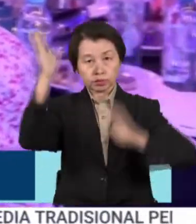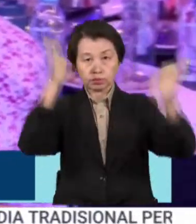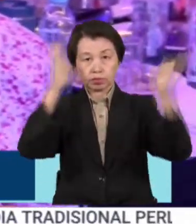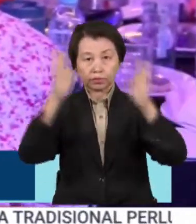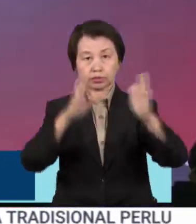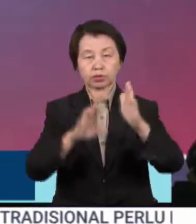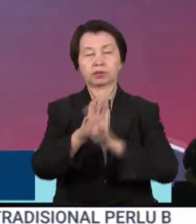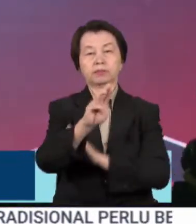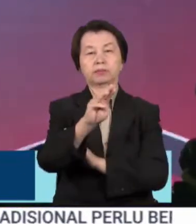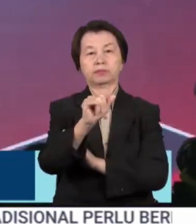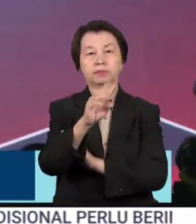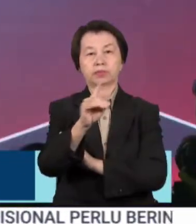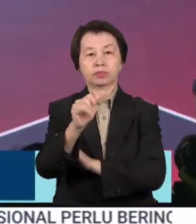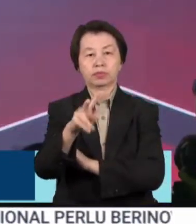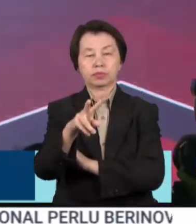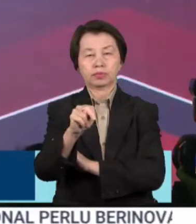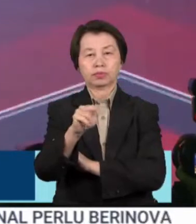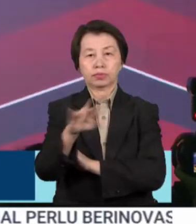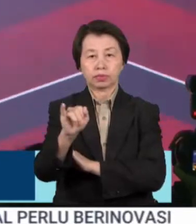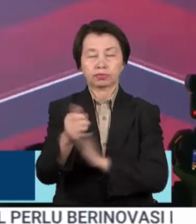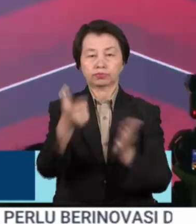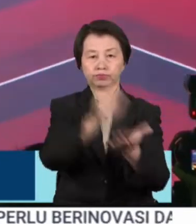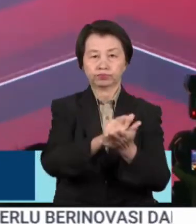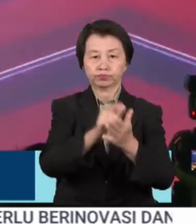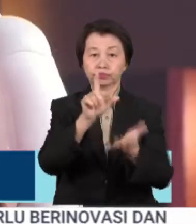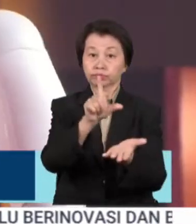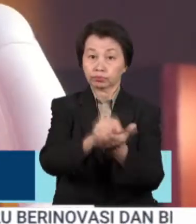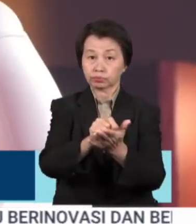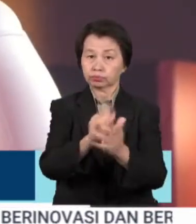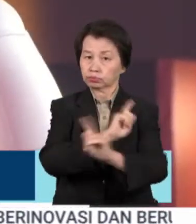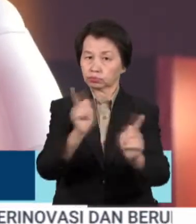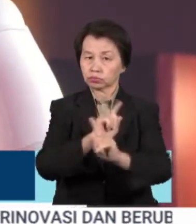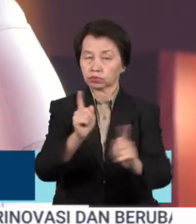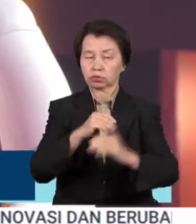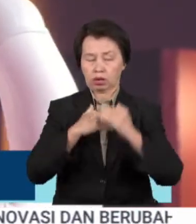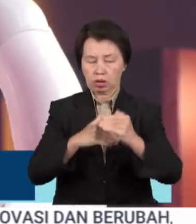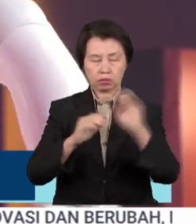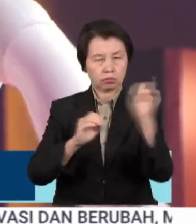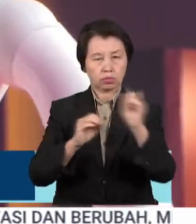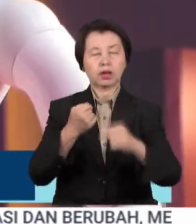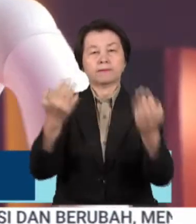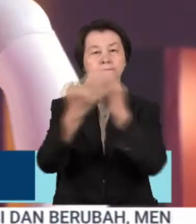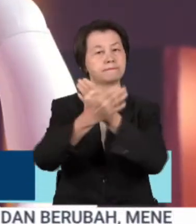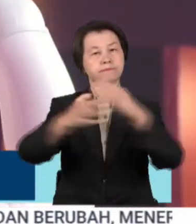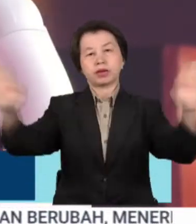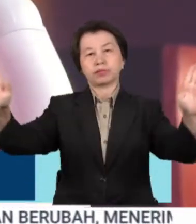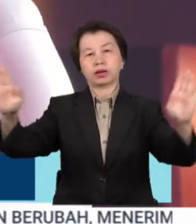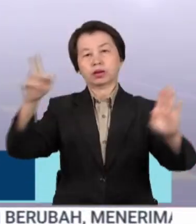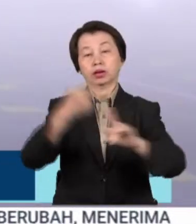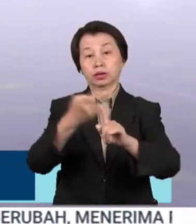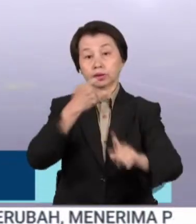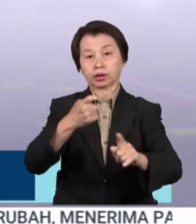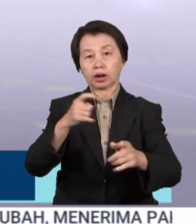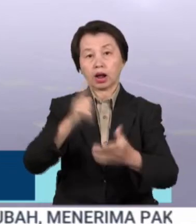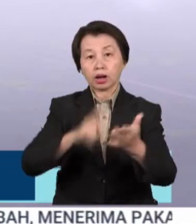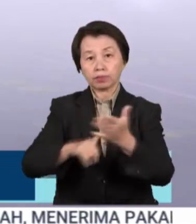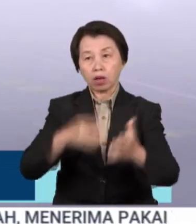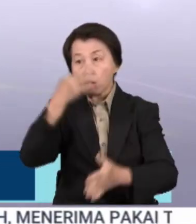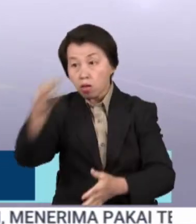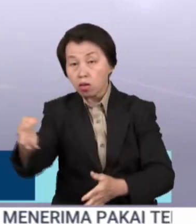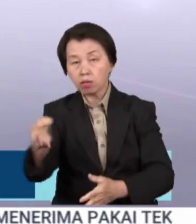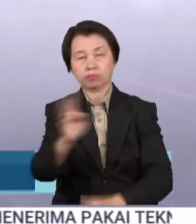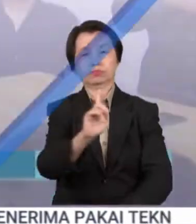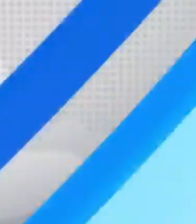Madani. Pelaporan media di negara ini juga perlu tidak terbatas dan bebas sepenuhnya daripada barang pengaruh.